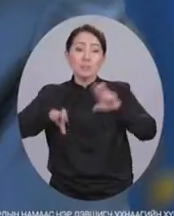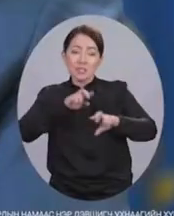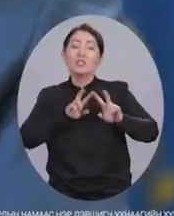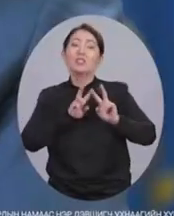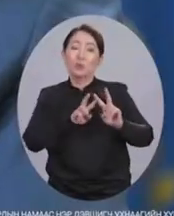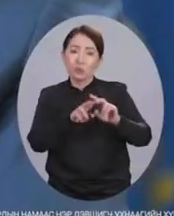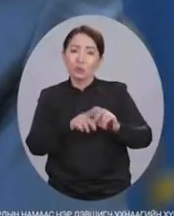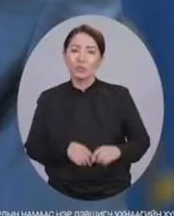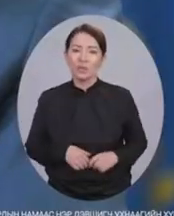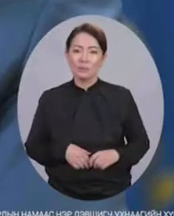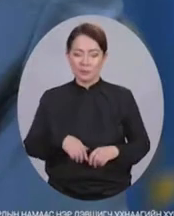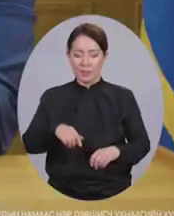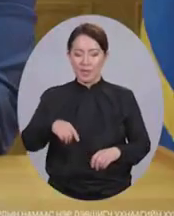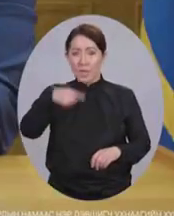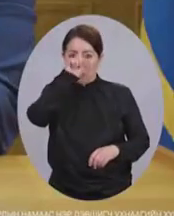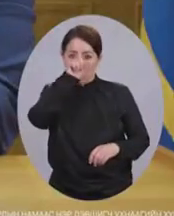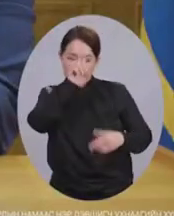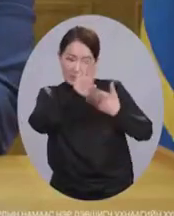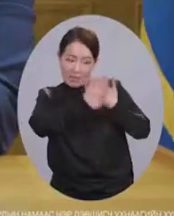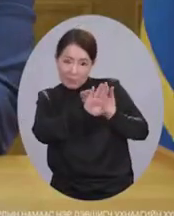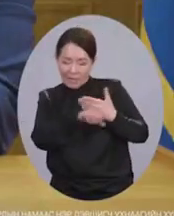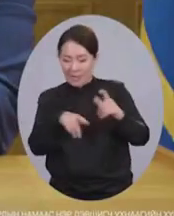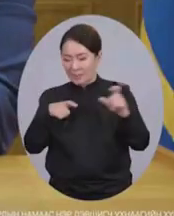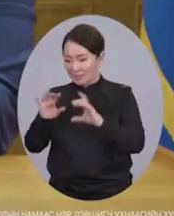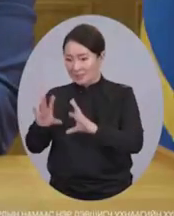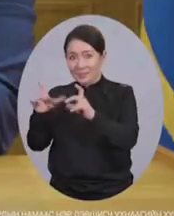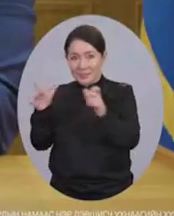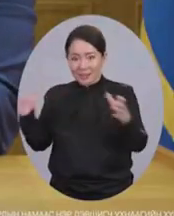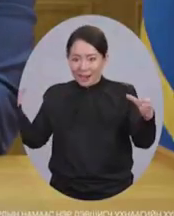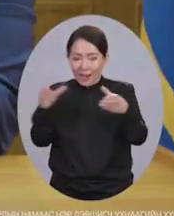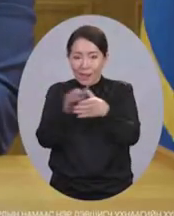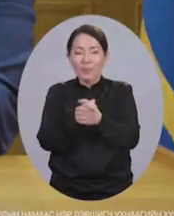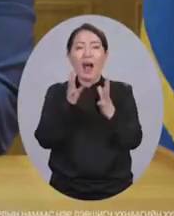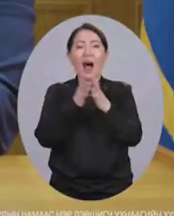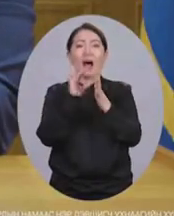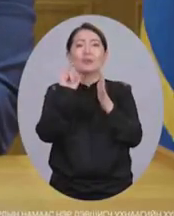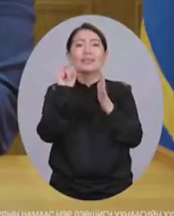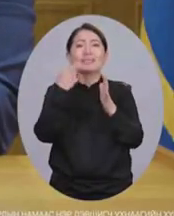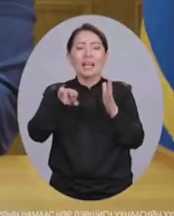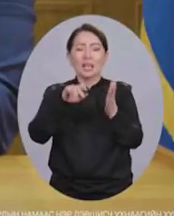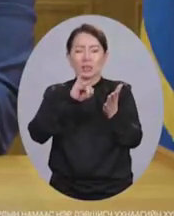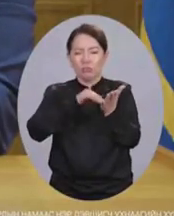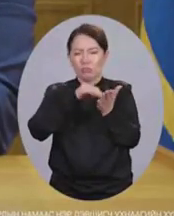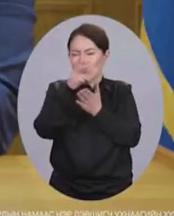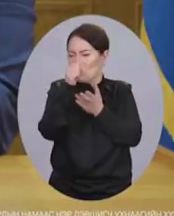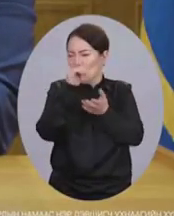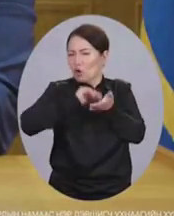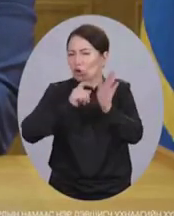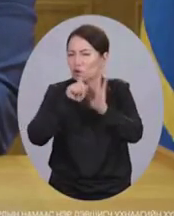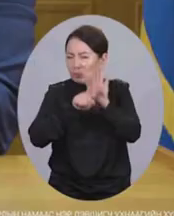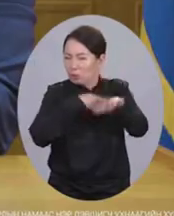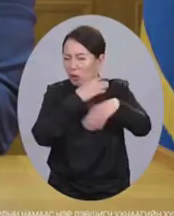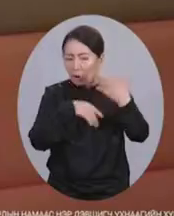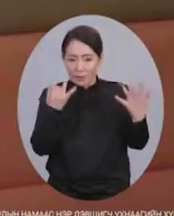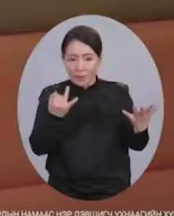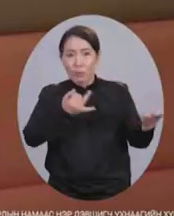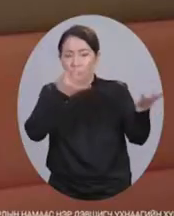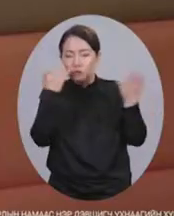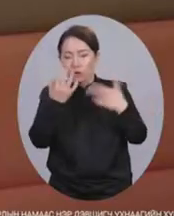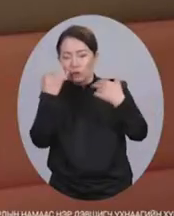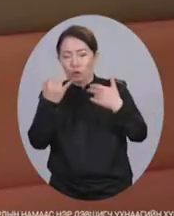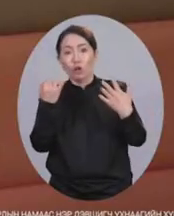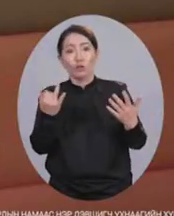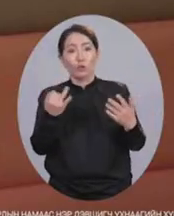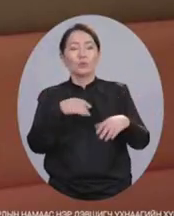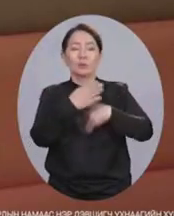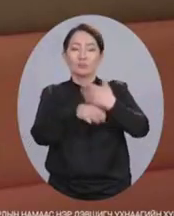байна. Эрүүлэмдээ хамгаалж эдийн засгаас сэргийх 10 их найд ийм хөтөлбөрийг эхлүүлээд одоо 8 дахь 7 хоног дээр амжилттай хэрэгжээд